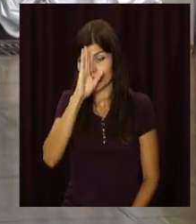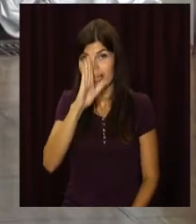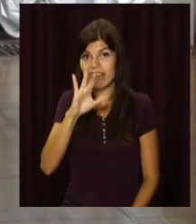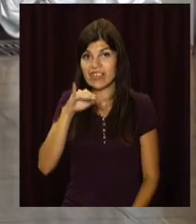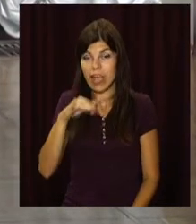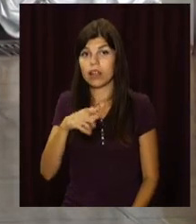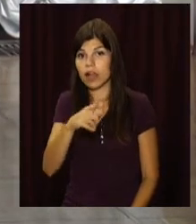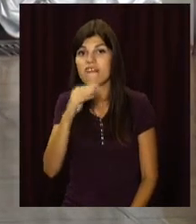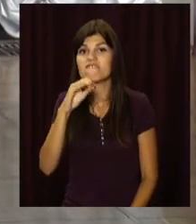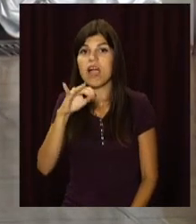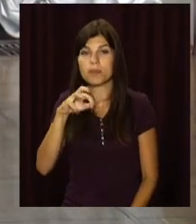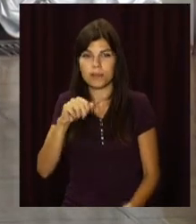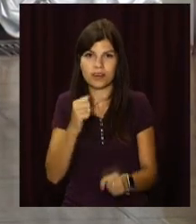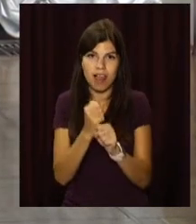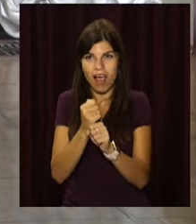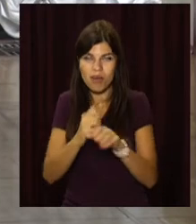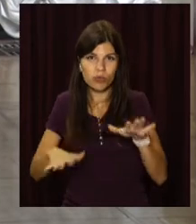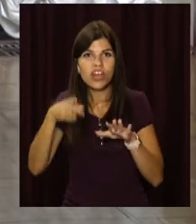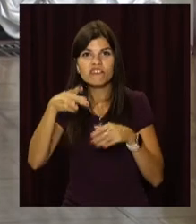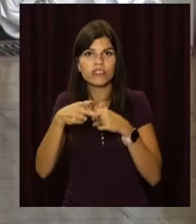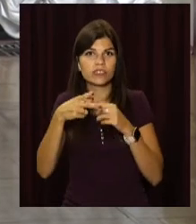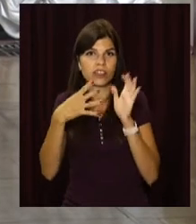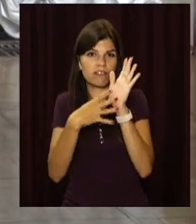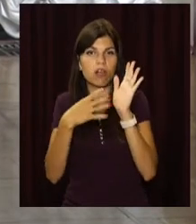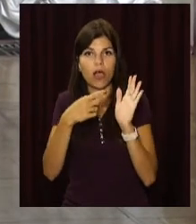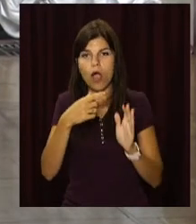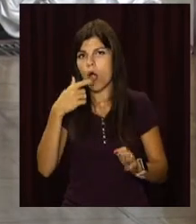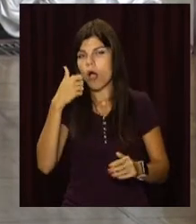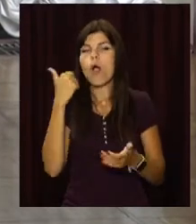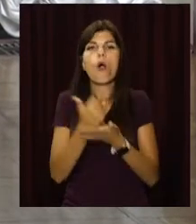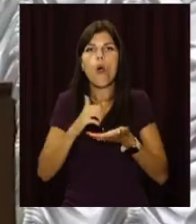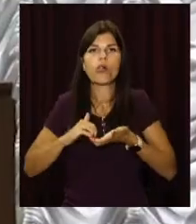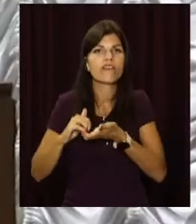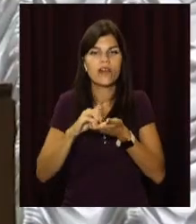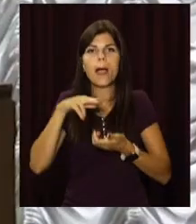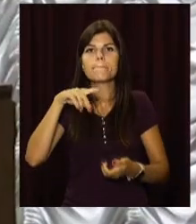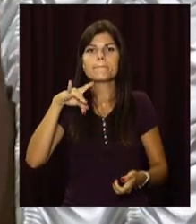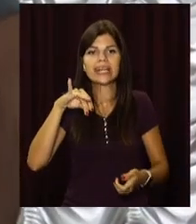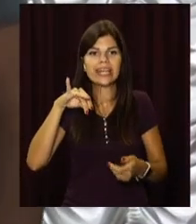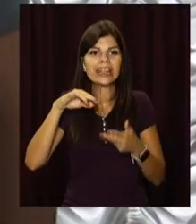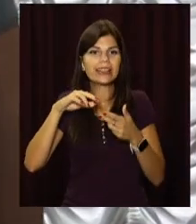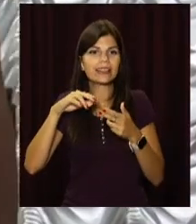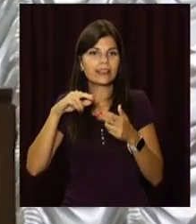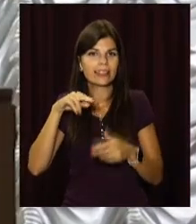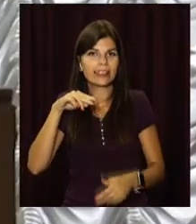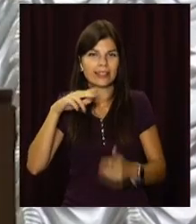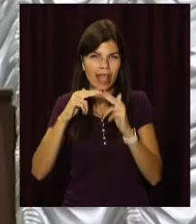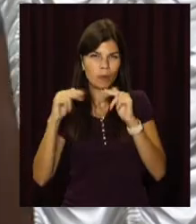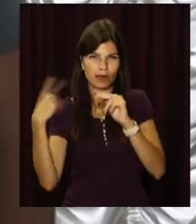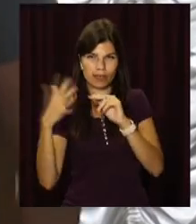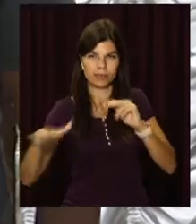Віталій Старишко фермерує з 2009 року. Нині він голова Асоціації аграріїв Придніпров'я. У цій громадській